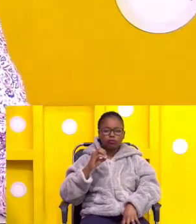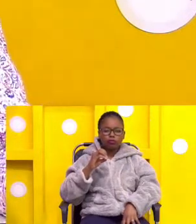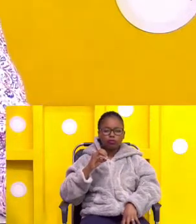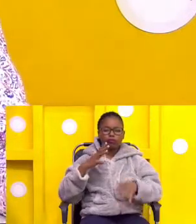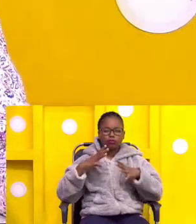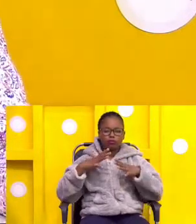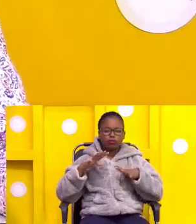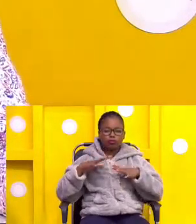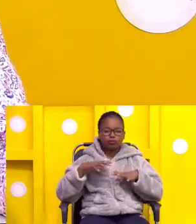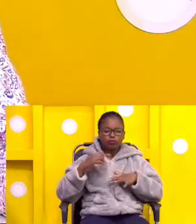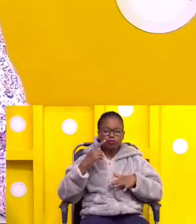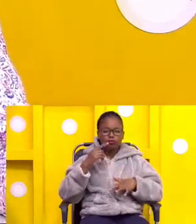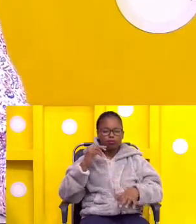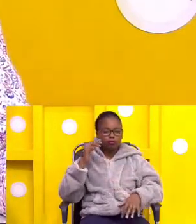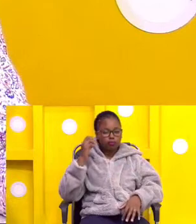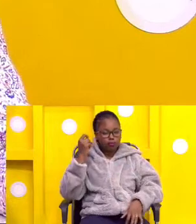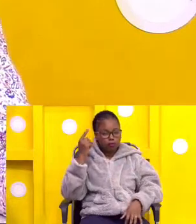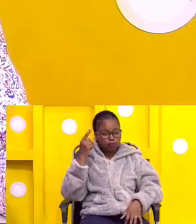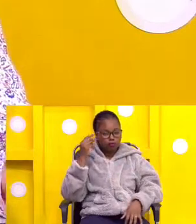adole mataigua gikuyu